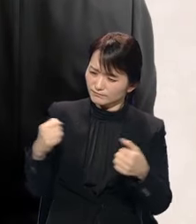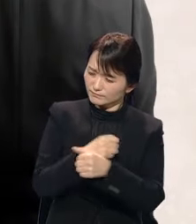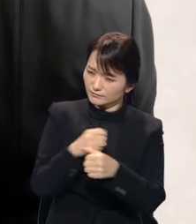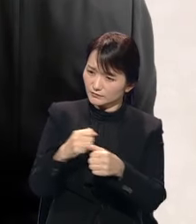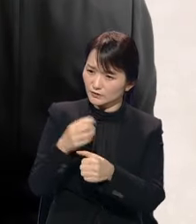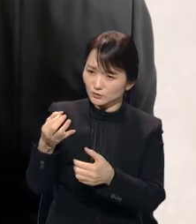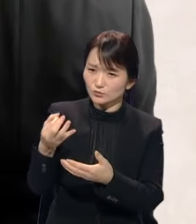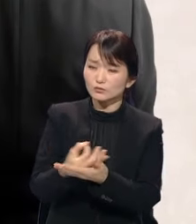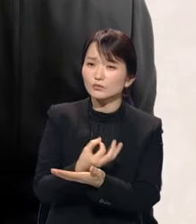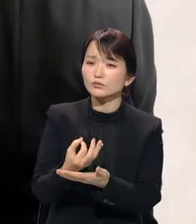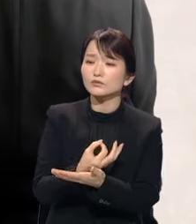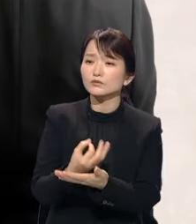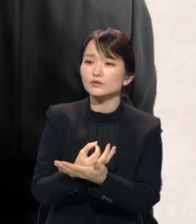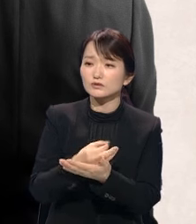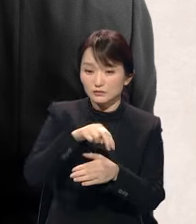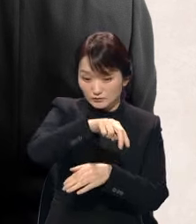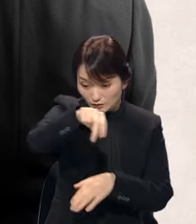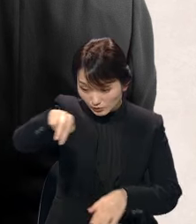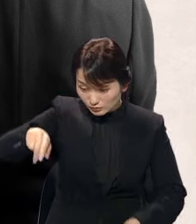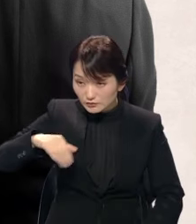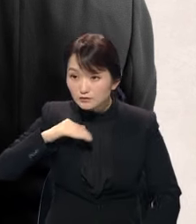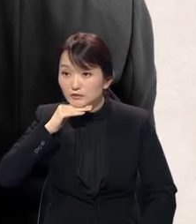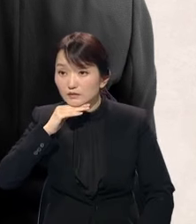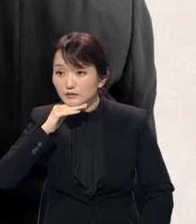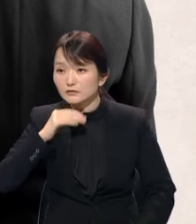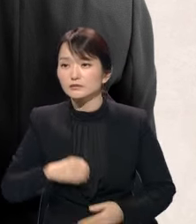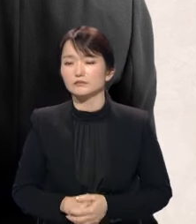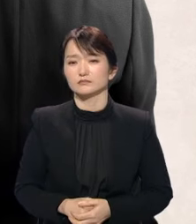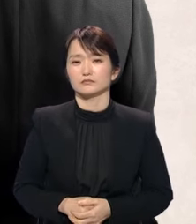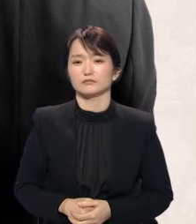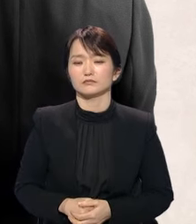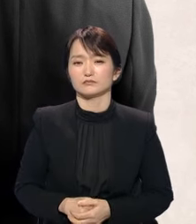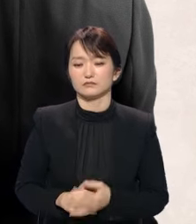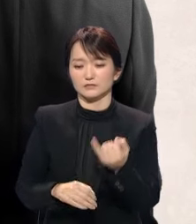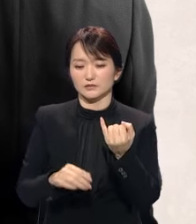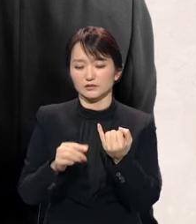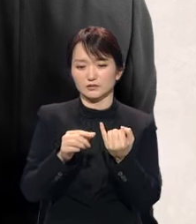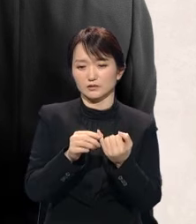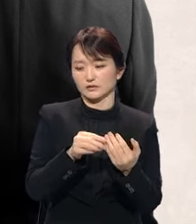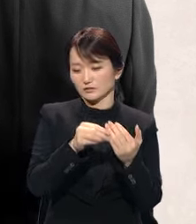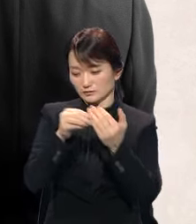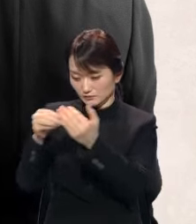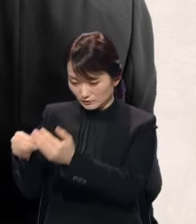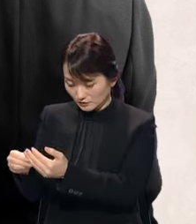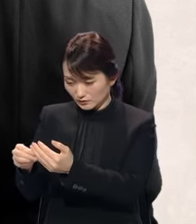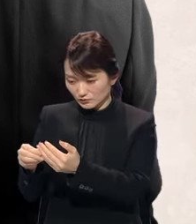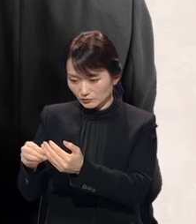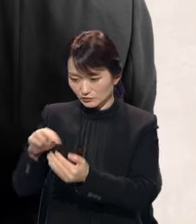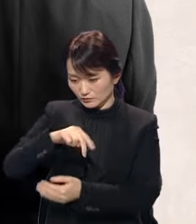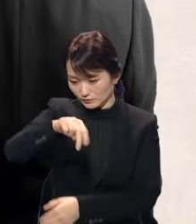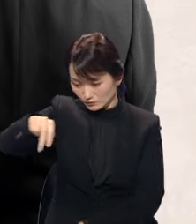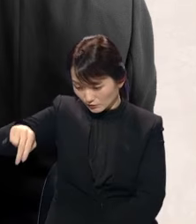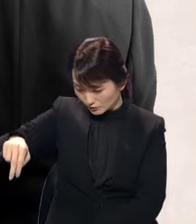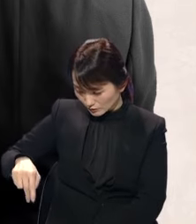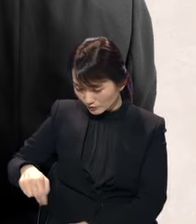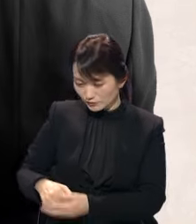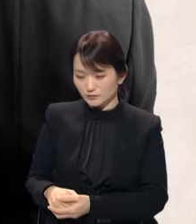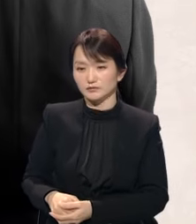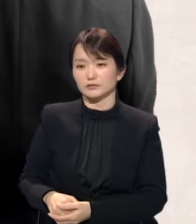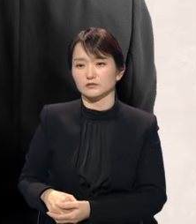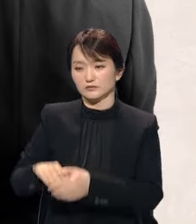좀 기다려라 이렇게 하고 내년을 데리고 604호로 내려갔어요. 그리고 난 뒤에 이제 슬리퍼를 신고 올라왔으니까 운동화로 갈아신은